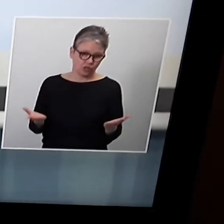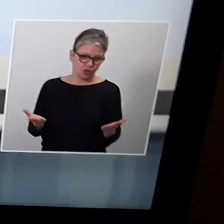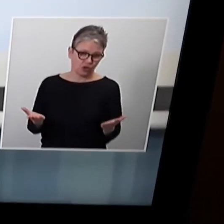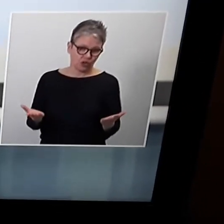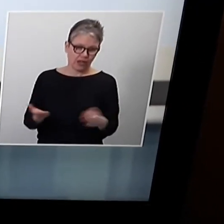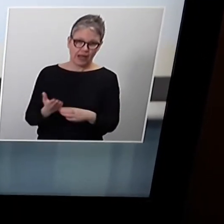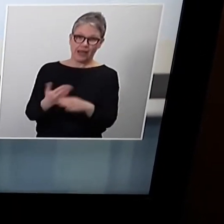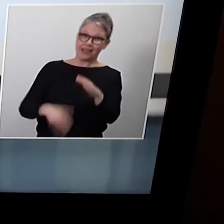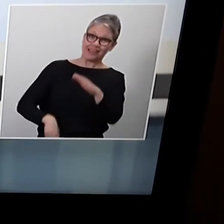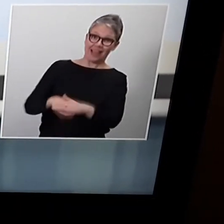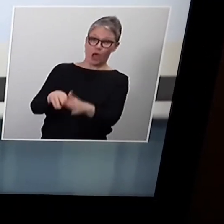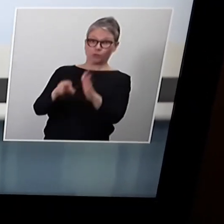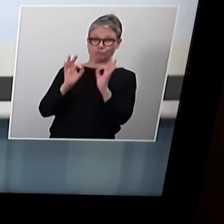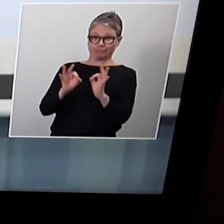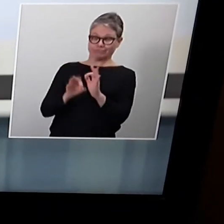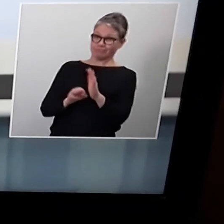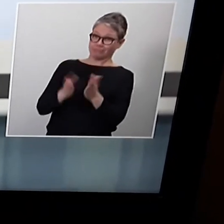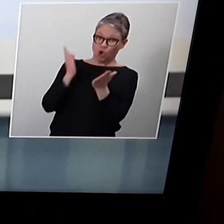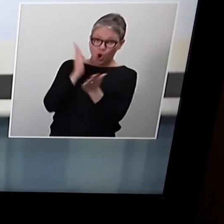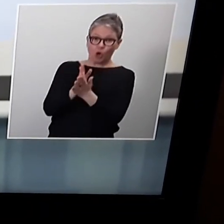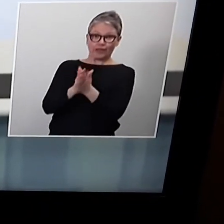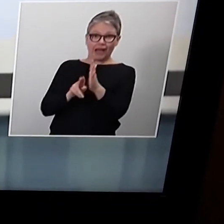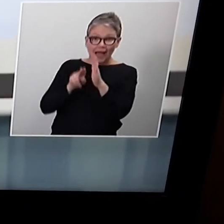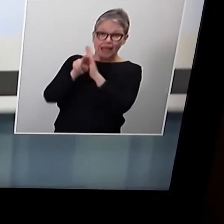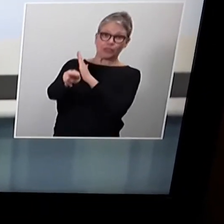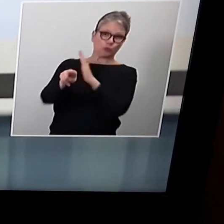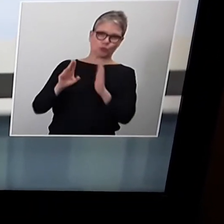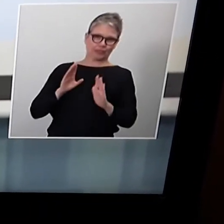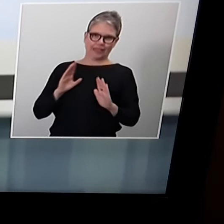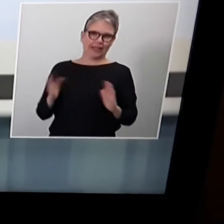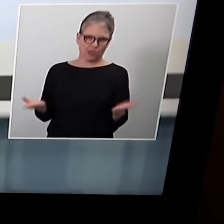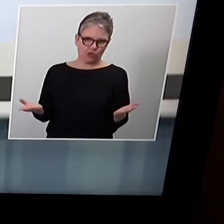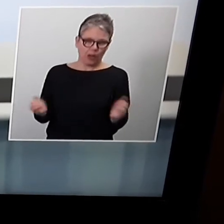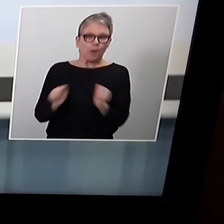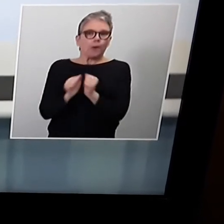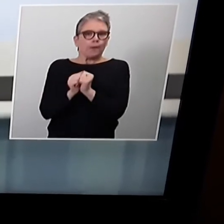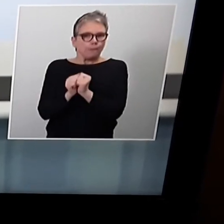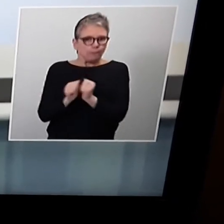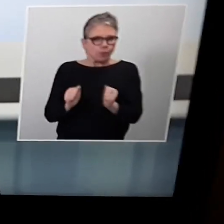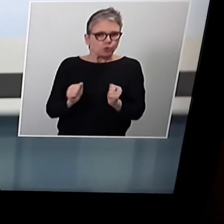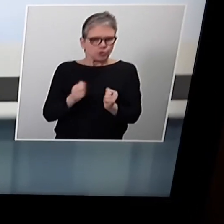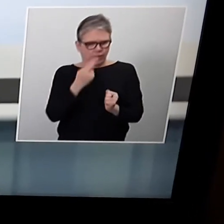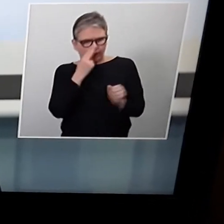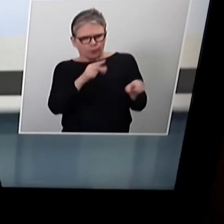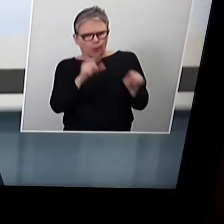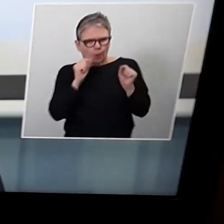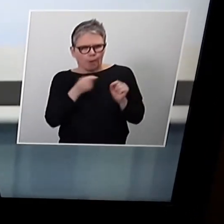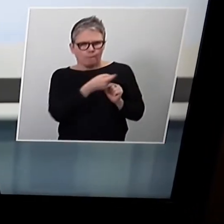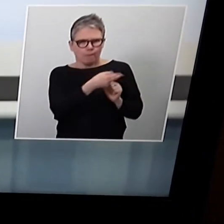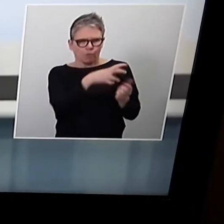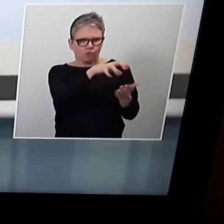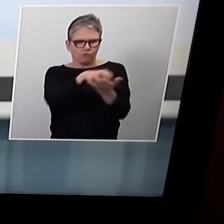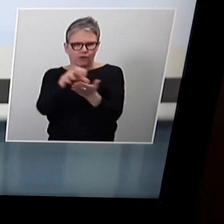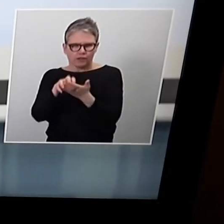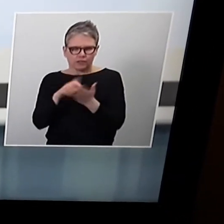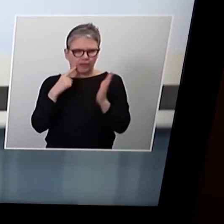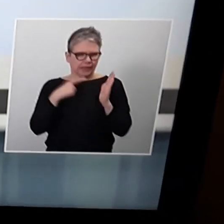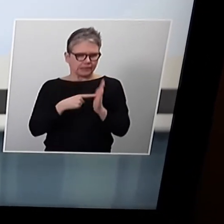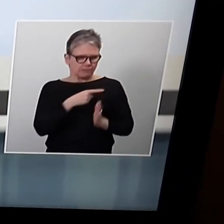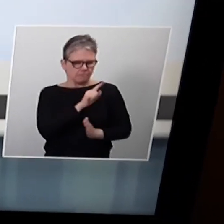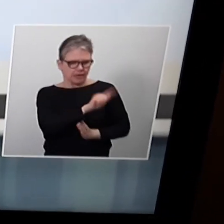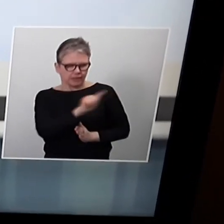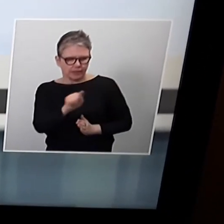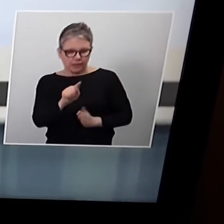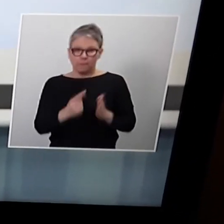mallinnukset eivät ole täydellisiä ennusteita siitä, että kuinka käy. Mutta me näemme muista maista ne esimerkit, kuinka